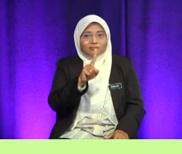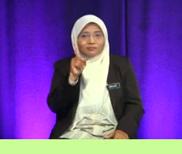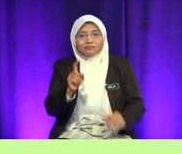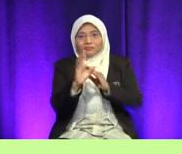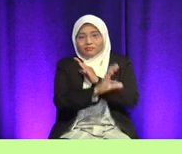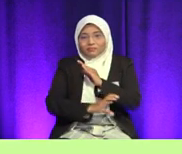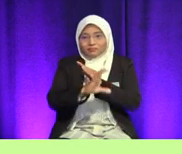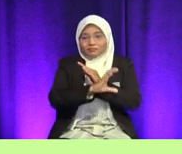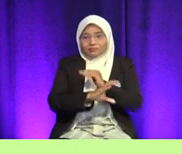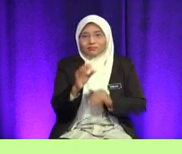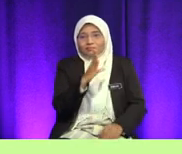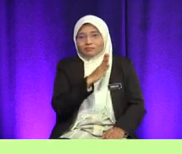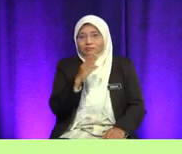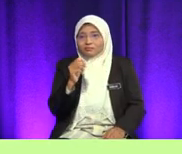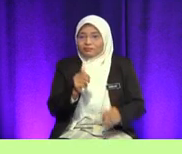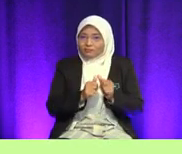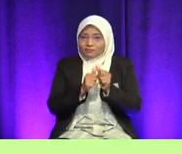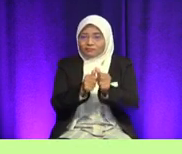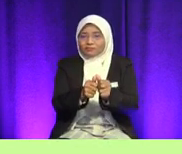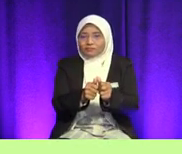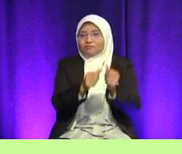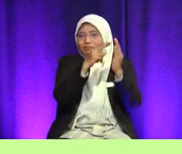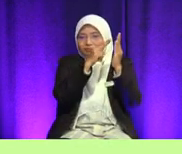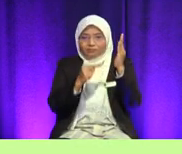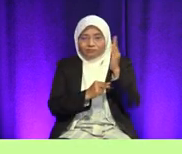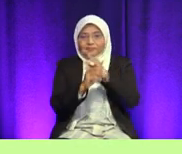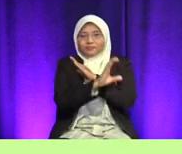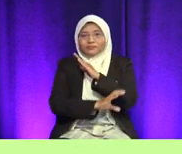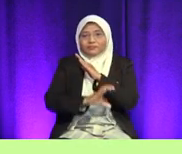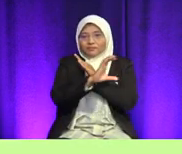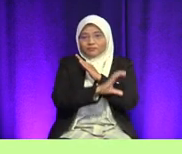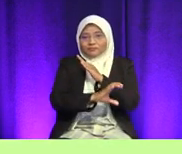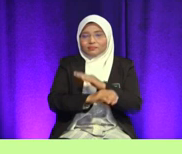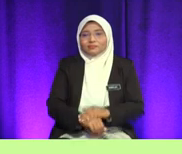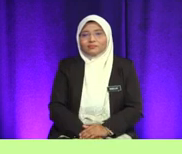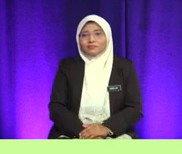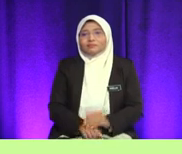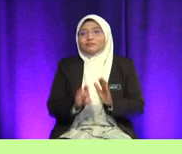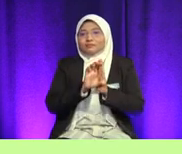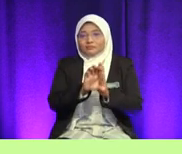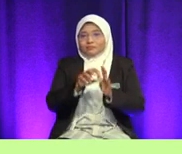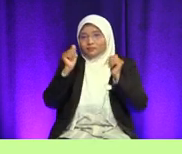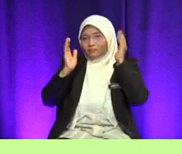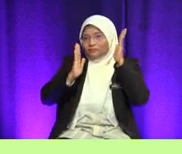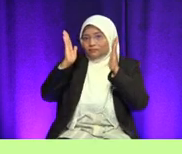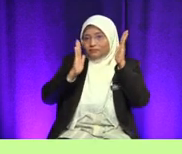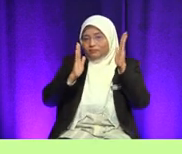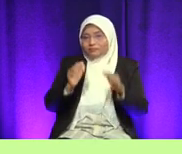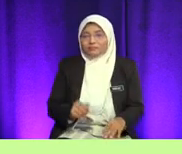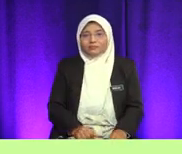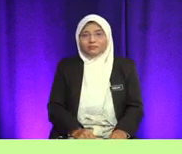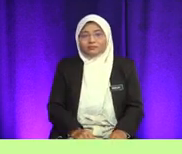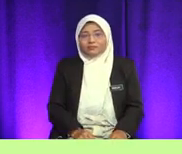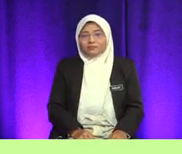yang dikuat-kuasakan oleh pemerintah jika kita lihat di Malaysia Malaysia ialah sebuah negara yang